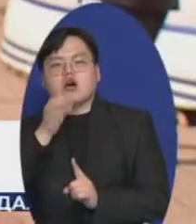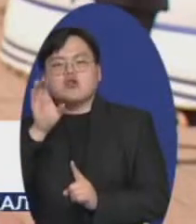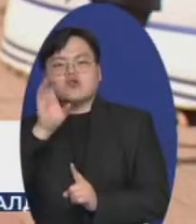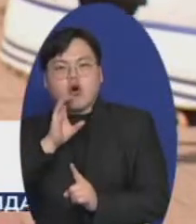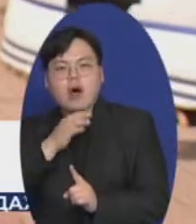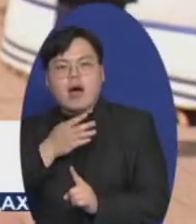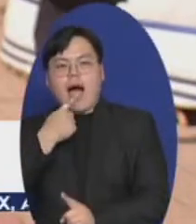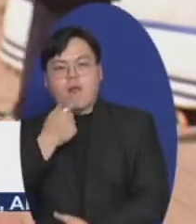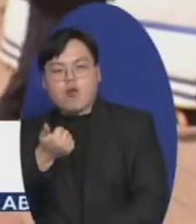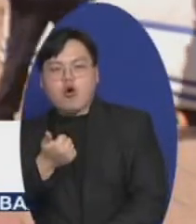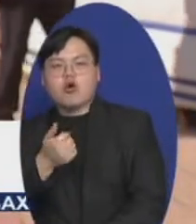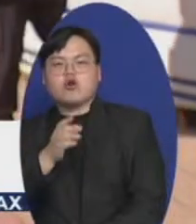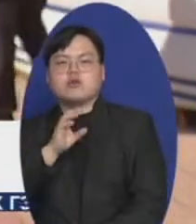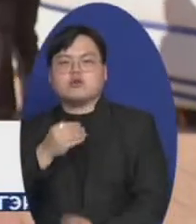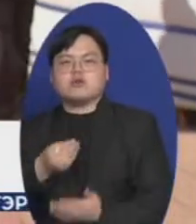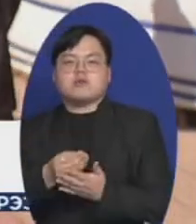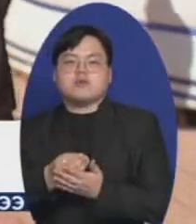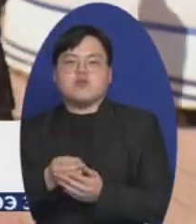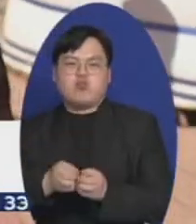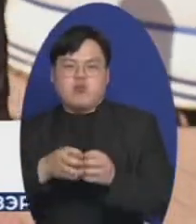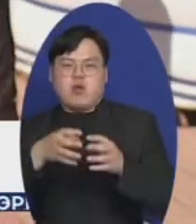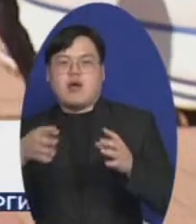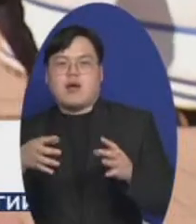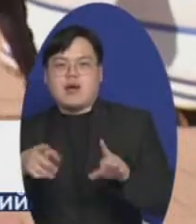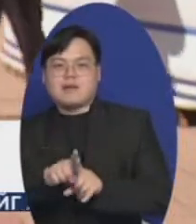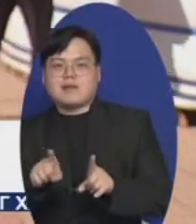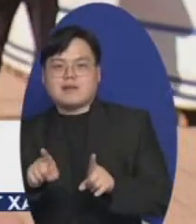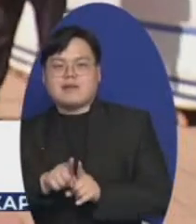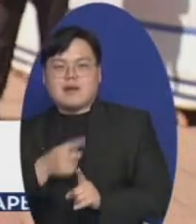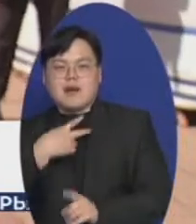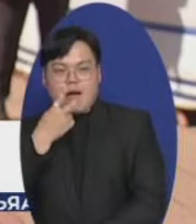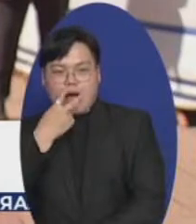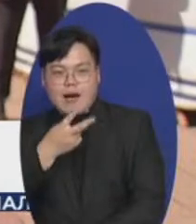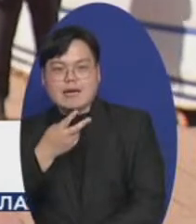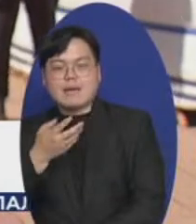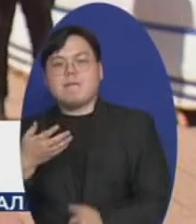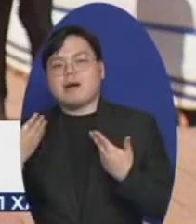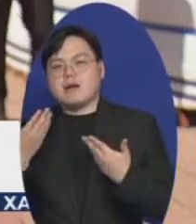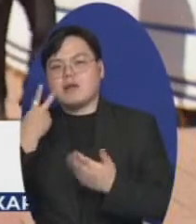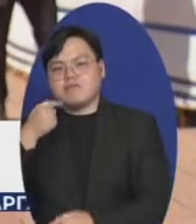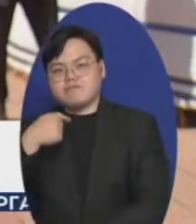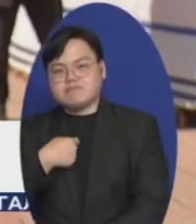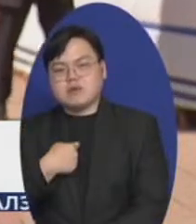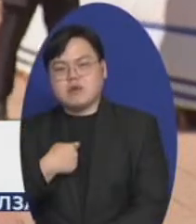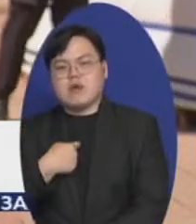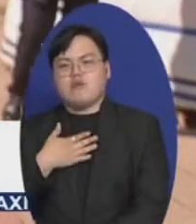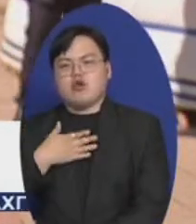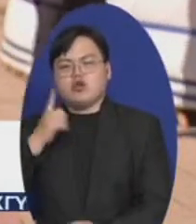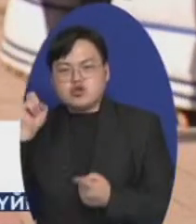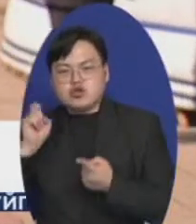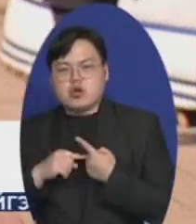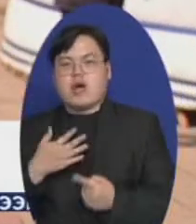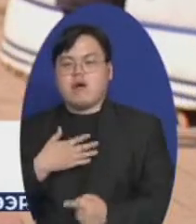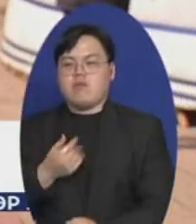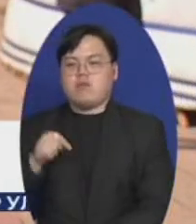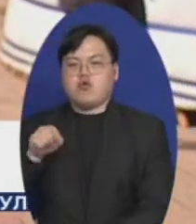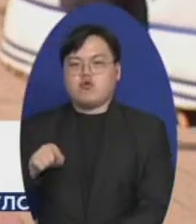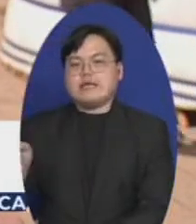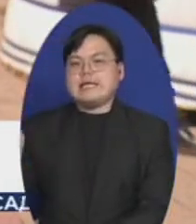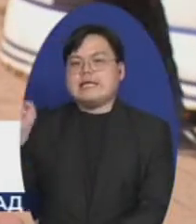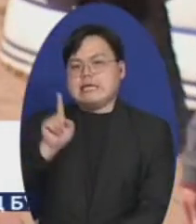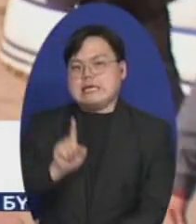тийм сэтгэл бол маш сайхан байдаг. Бүтэлийн үр дүн байдаг. Тийм учраас өнөөдөр намрын ногоо өдрүүд нарх хэмжээнд зорж ирж